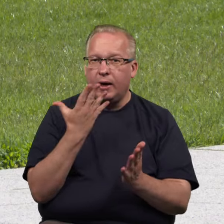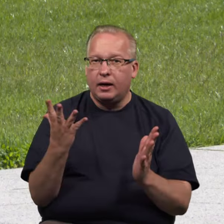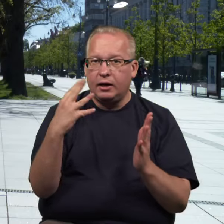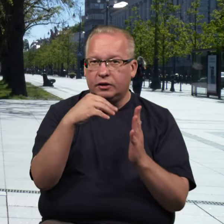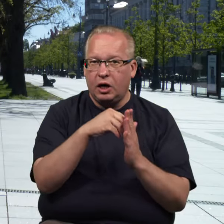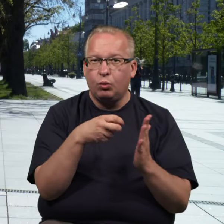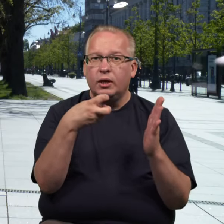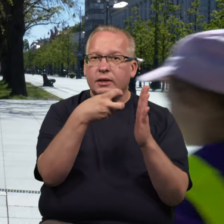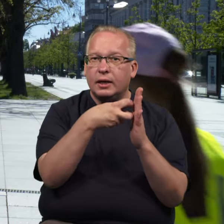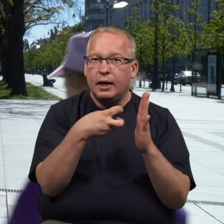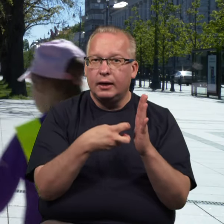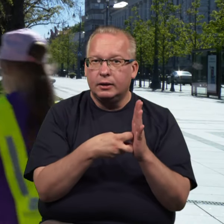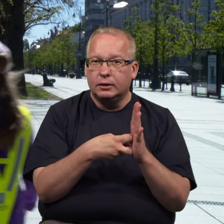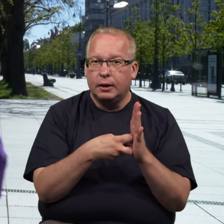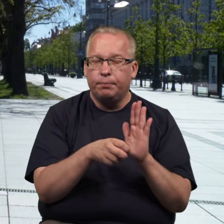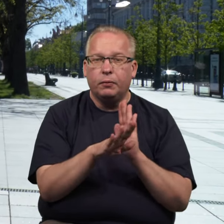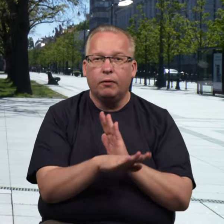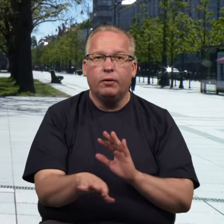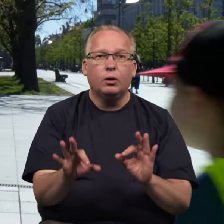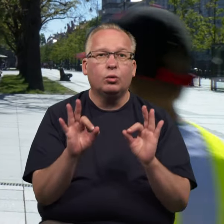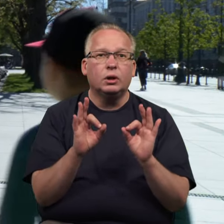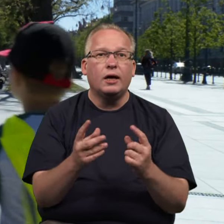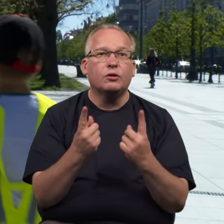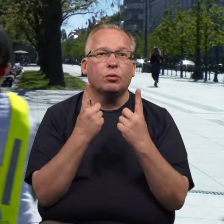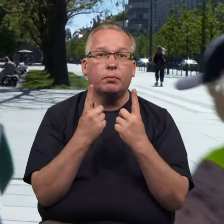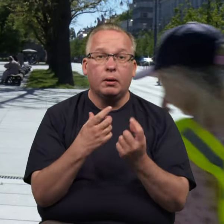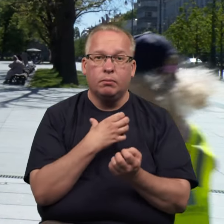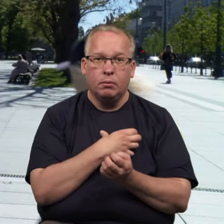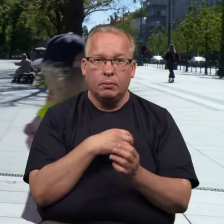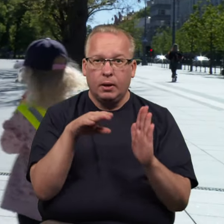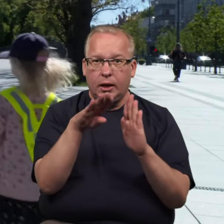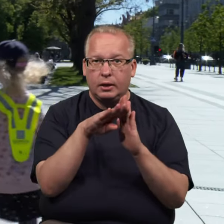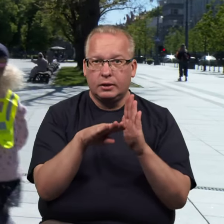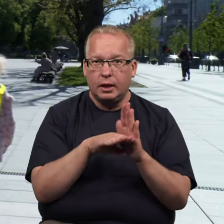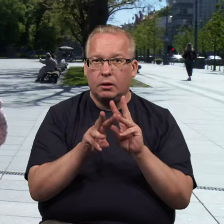registrą. Todėl pagal Vaiko Teisų apsaugos pagrindų įstatymo